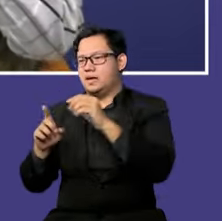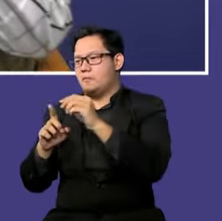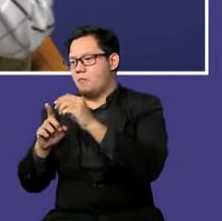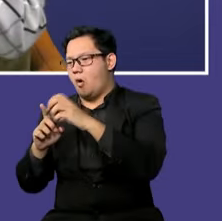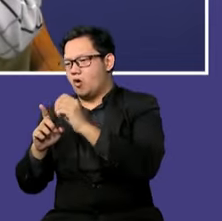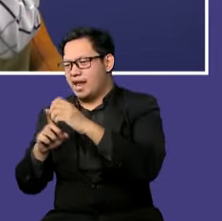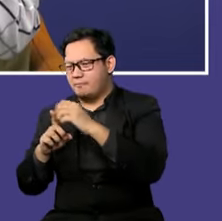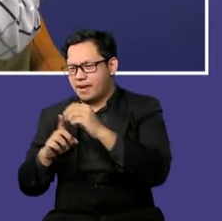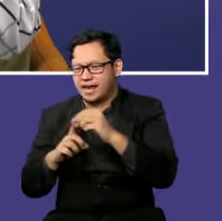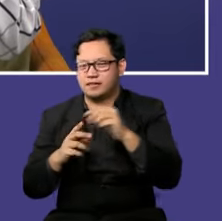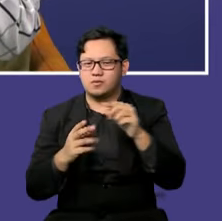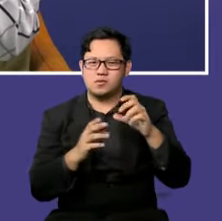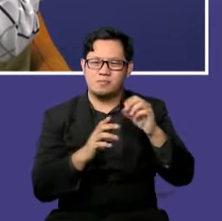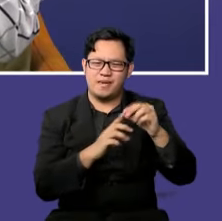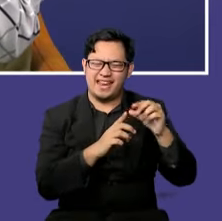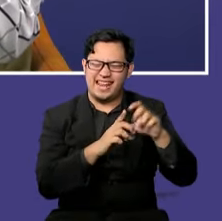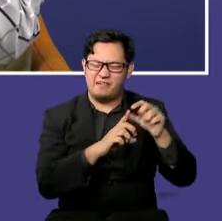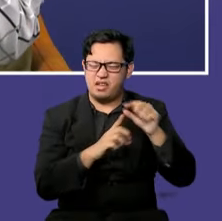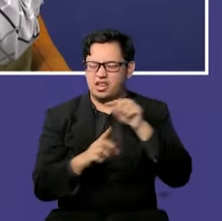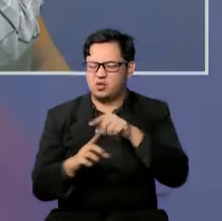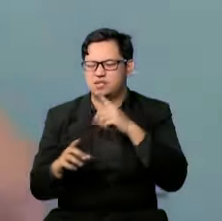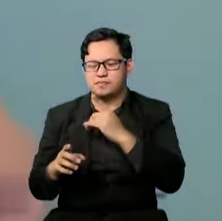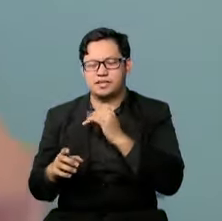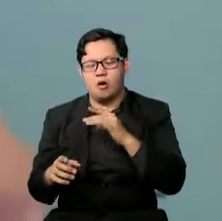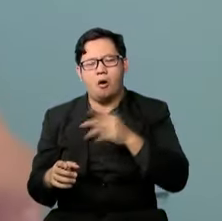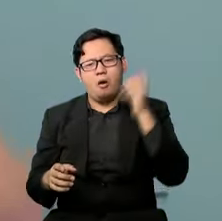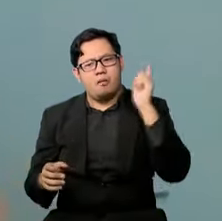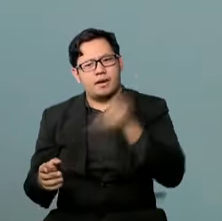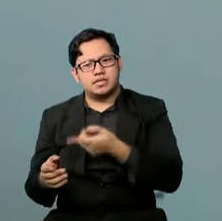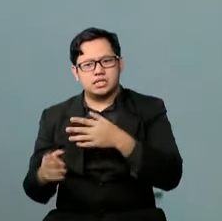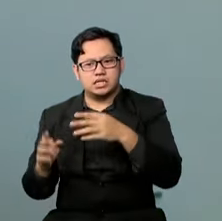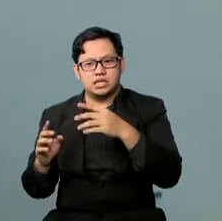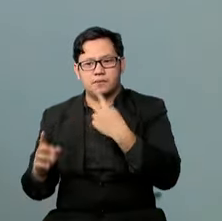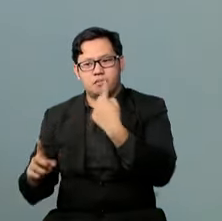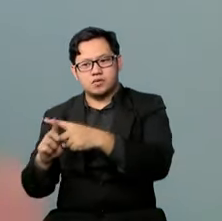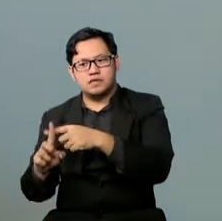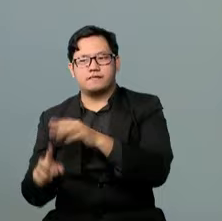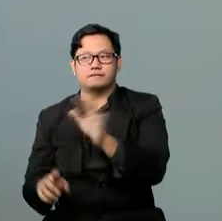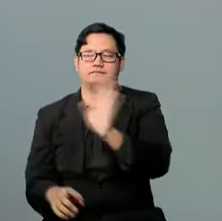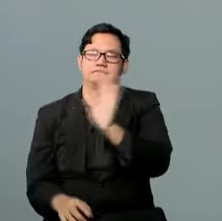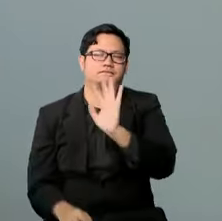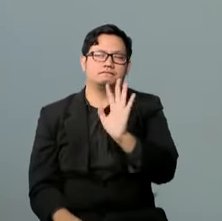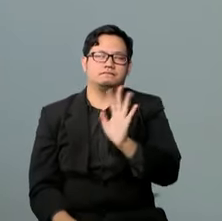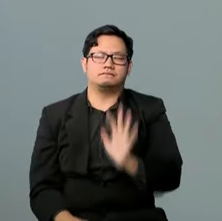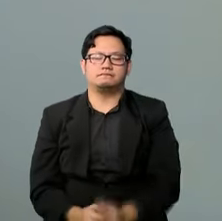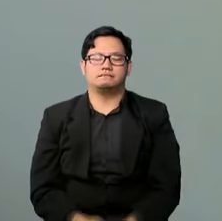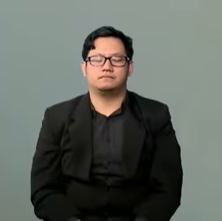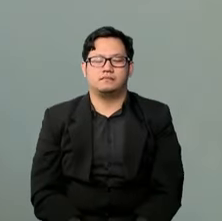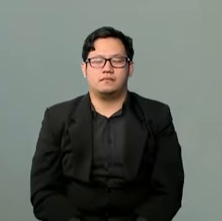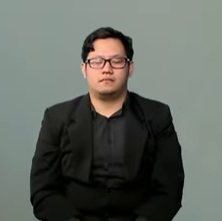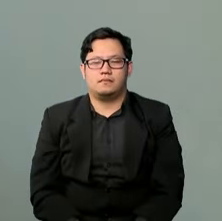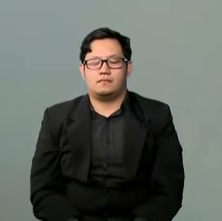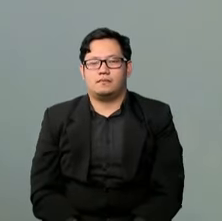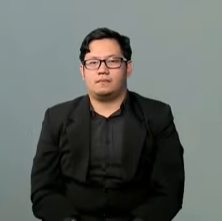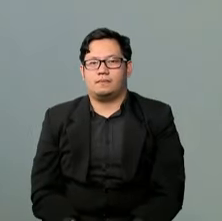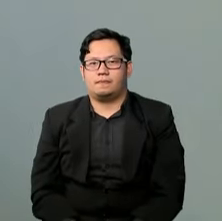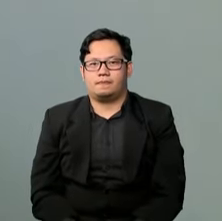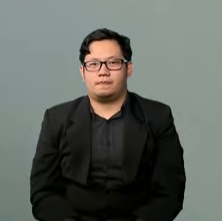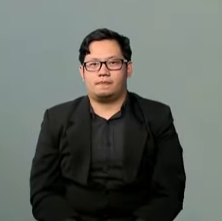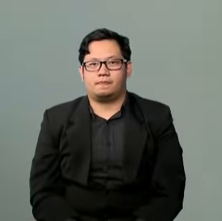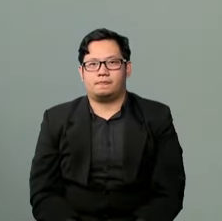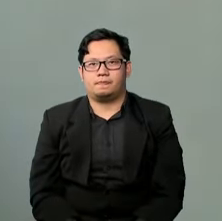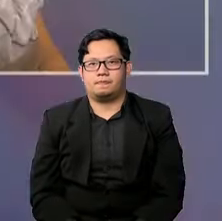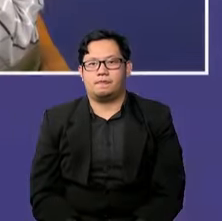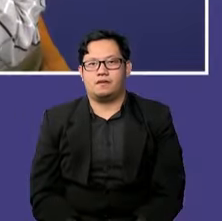karena kertas tinta tidak karena testing kita sangat rendah pakai Restu balik lagi nanti kalau soal pvc vallen-lagi yang bayar ada